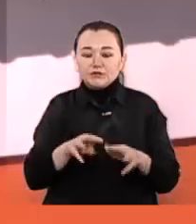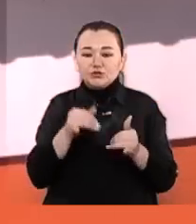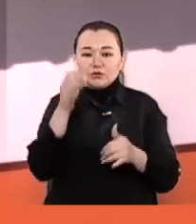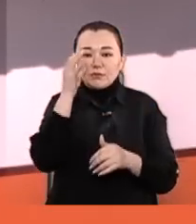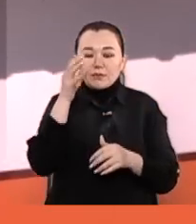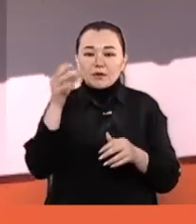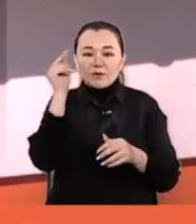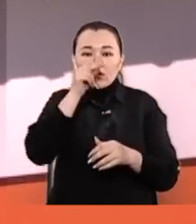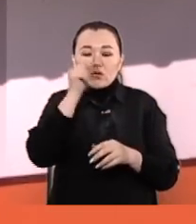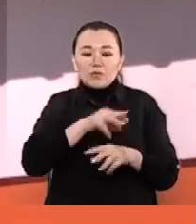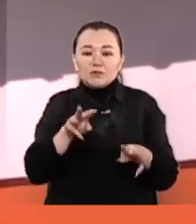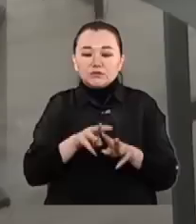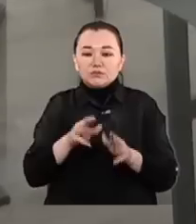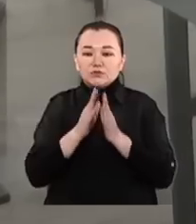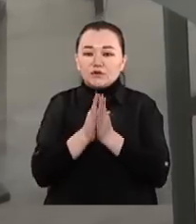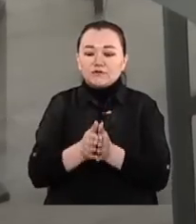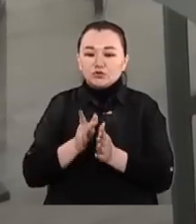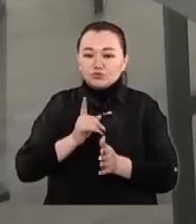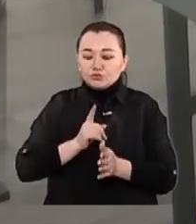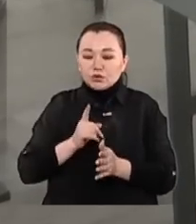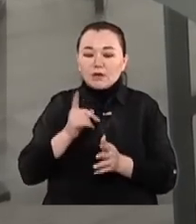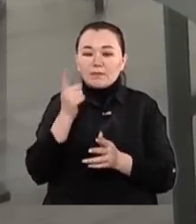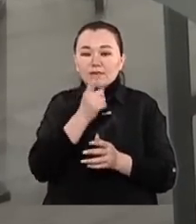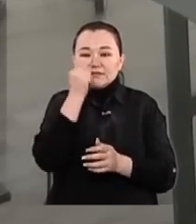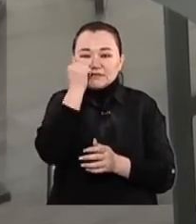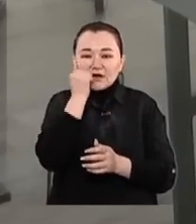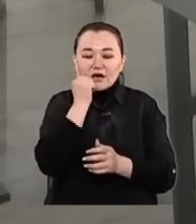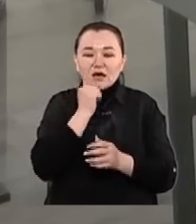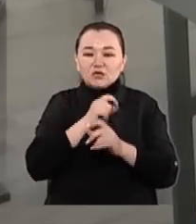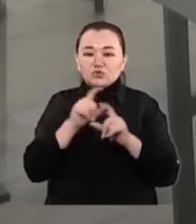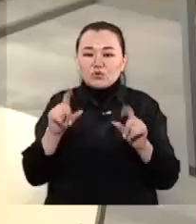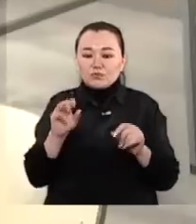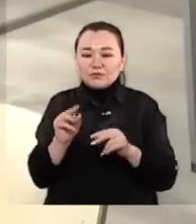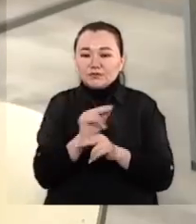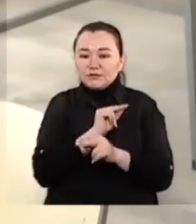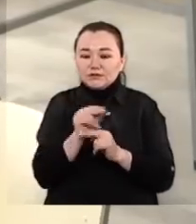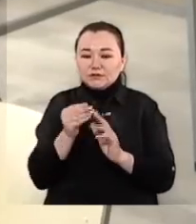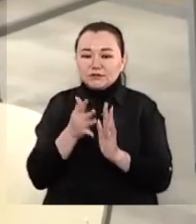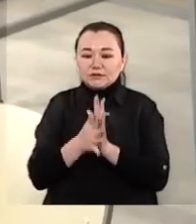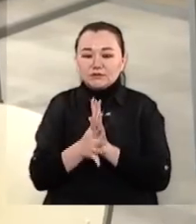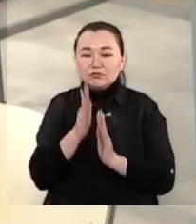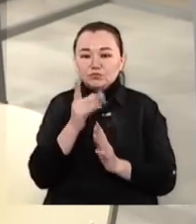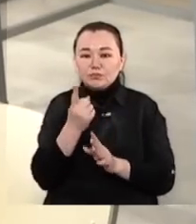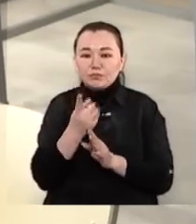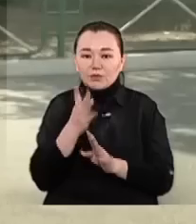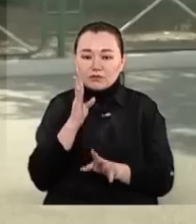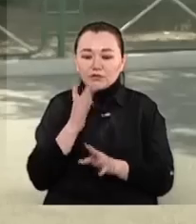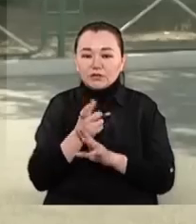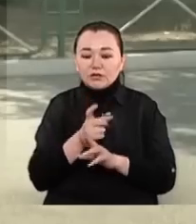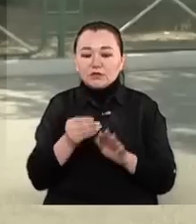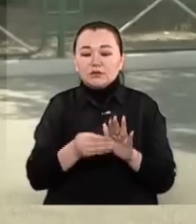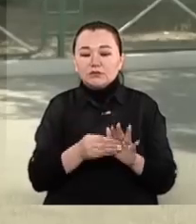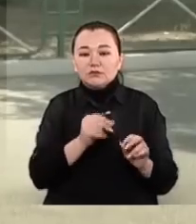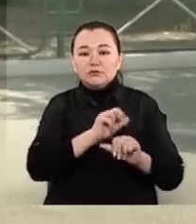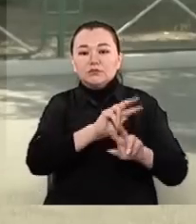ағарту министрлігінен өтінім күтіп отыр. Қаражат ең алдымен тозығы жеткен білім ұяларын жөндеуге жұмсалады. Айта кетейік, бұған дейін